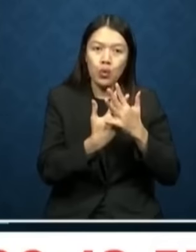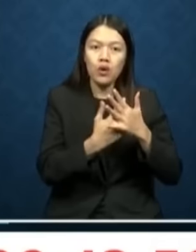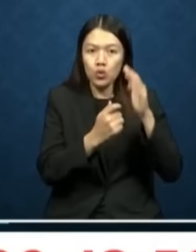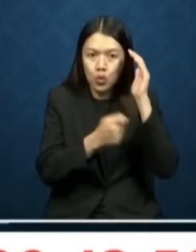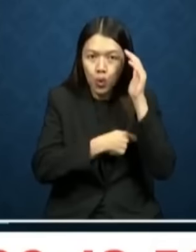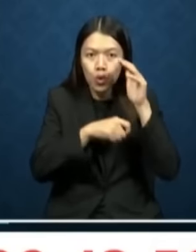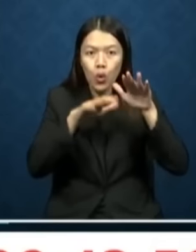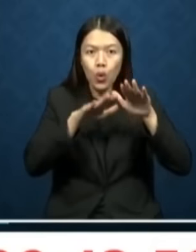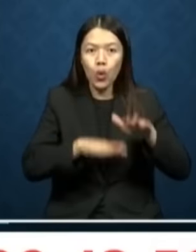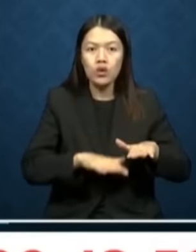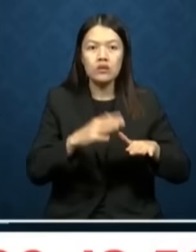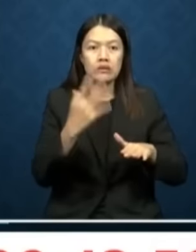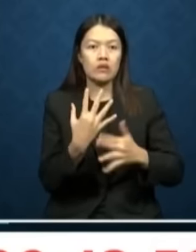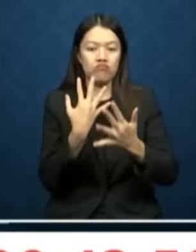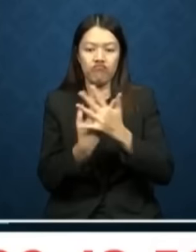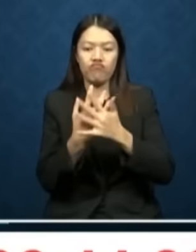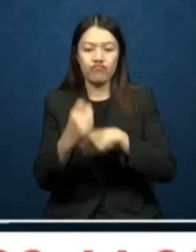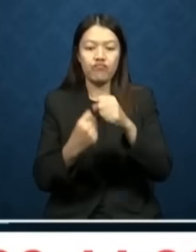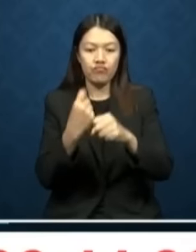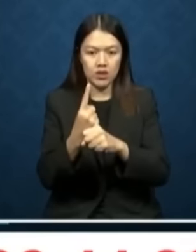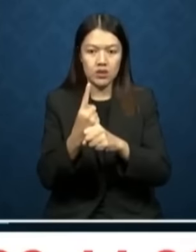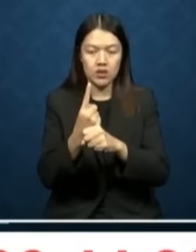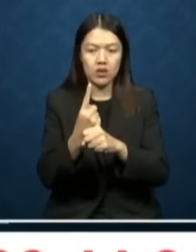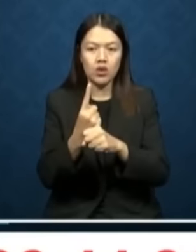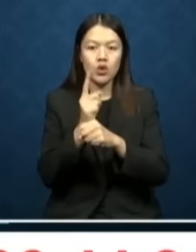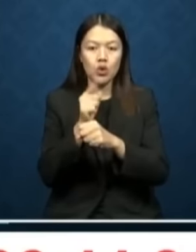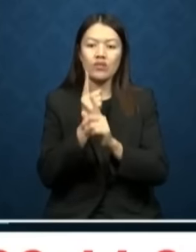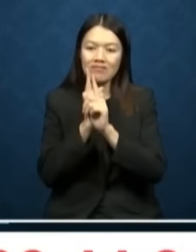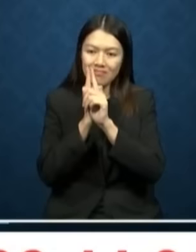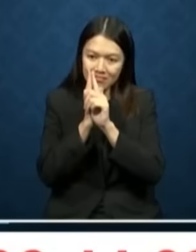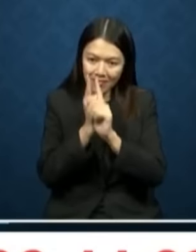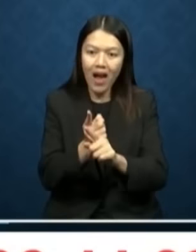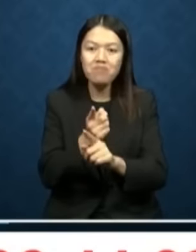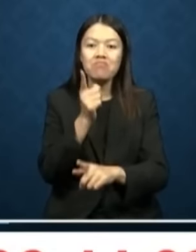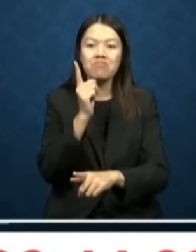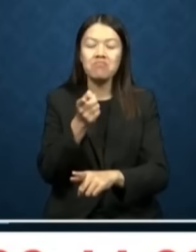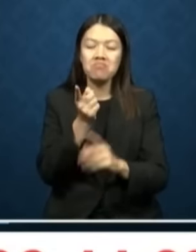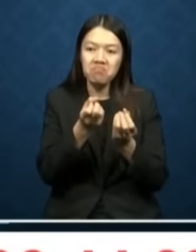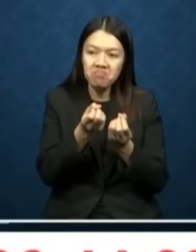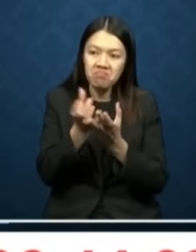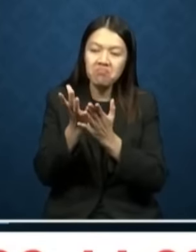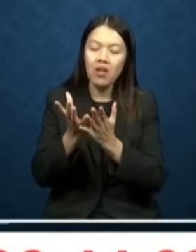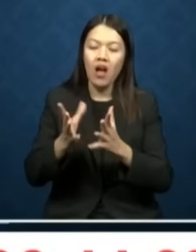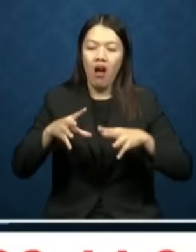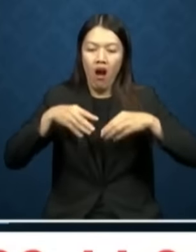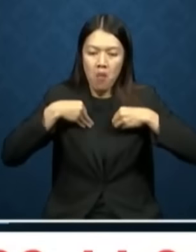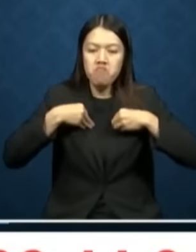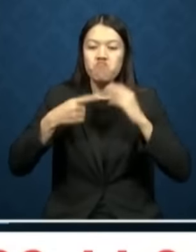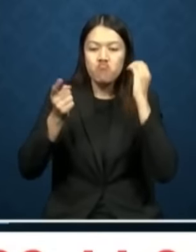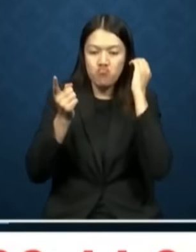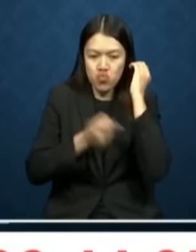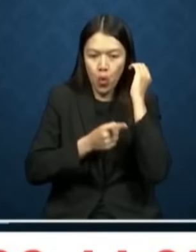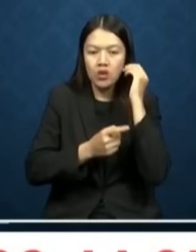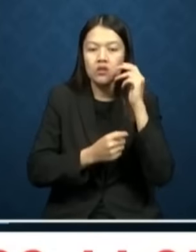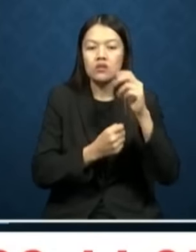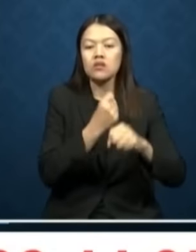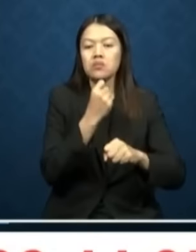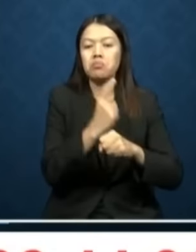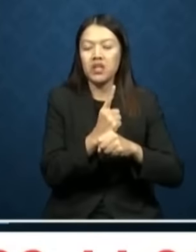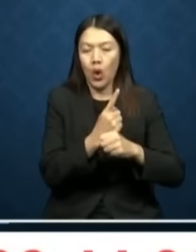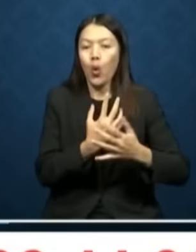ทษให้เหลืออยู่1ปีแล้วควรสนองพระมหากรุณาธิคุณอย่างแท้จริงด้วยการรับโทษที่เหลือใน1ปีในเรือนจ